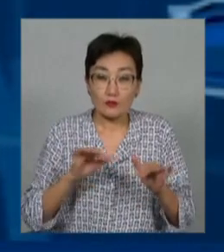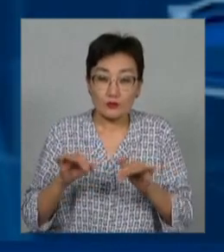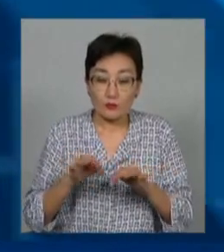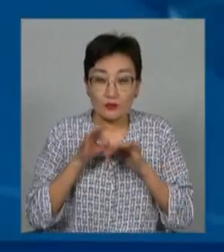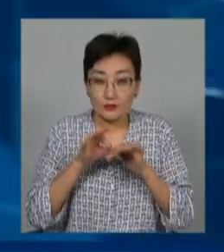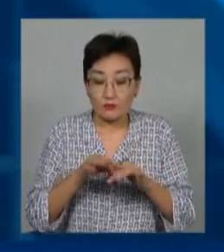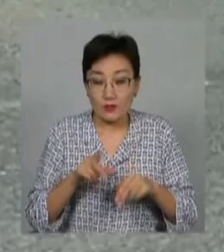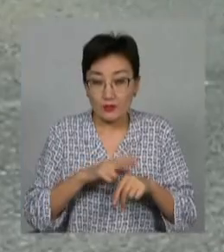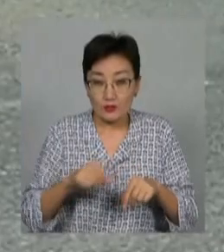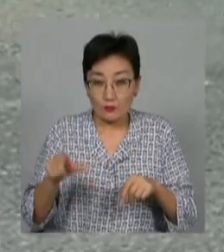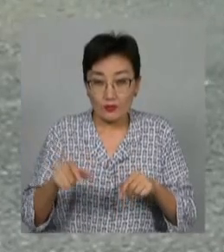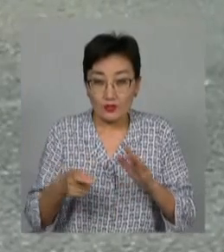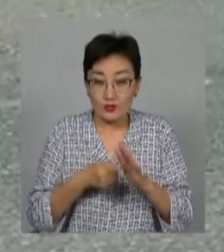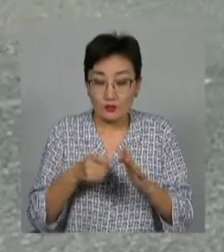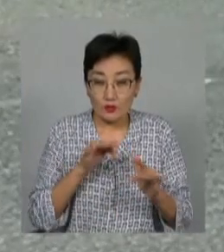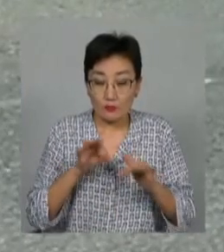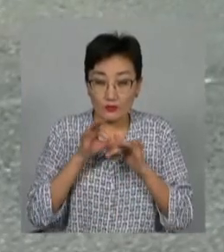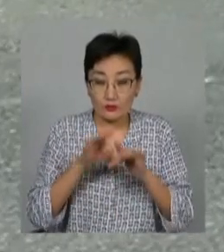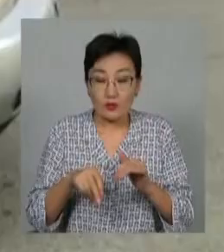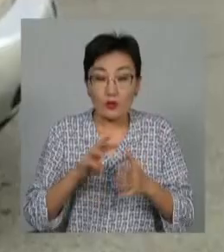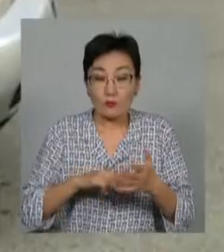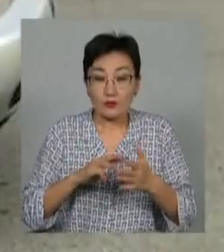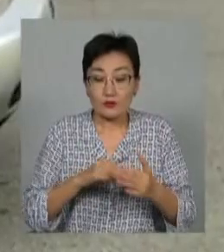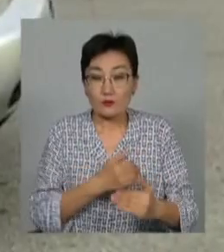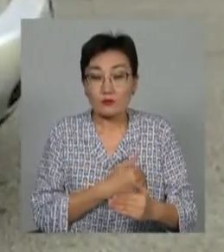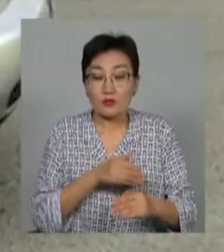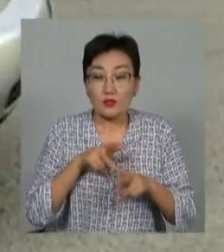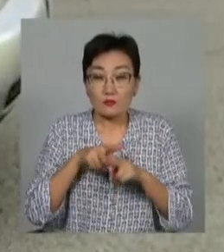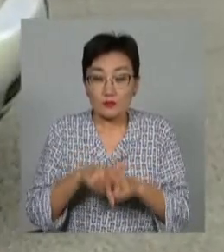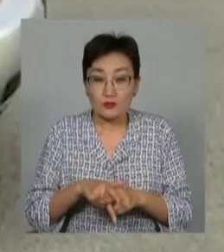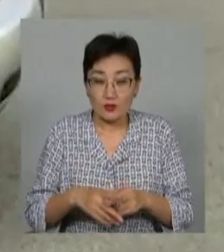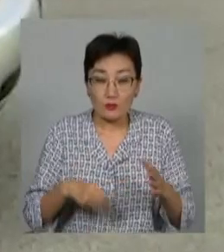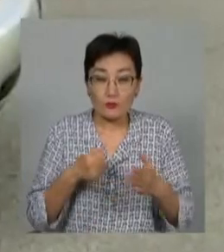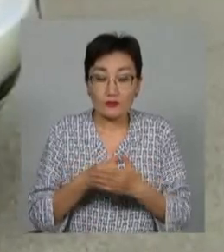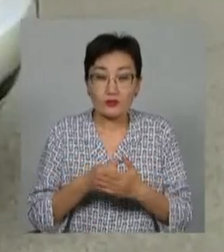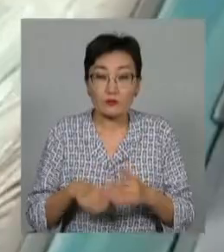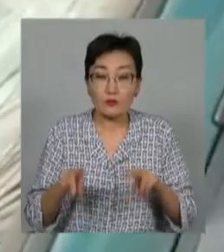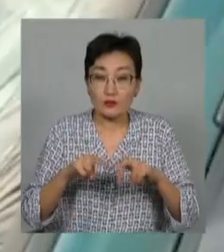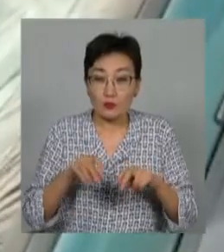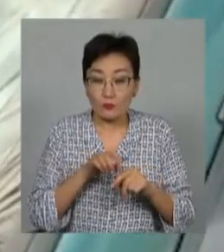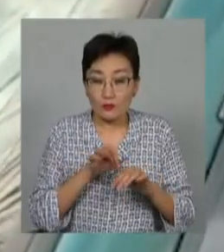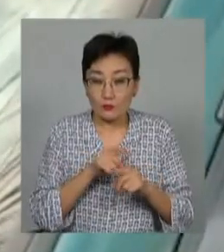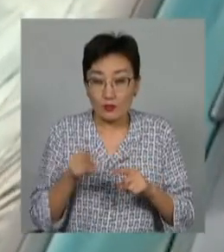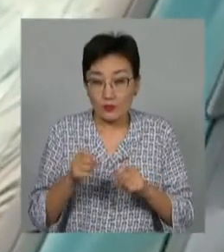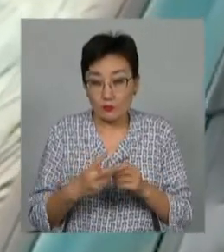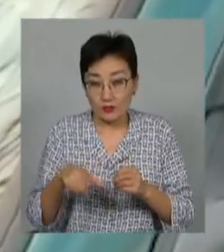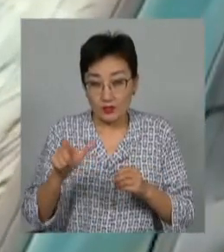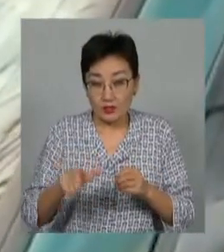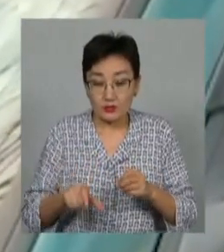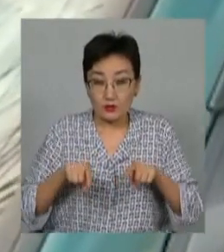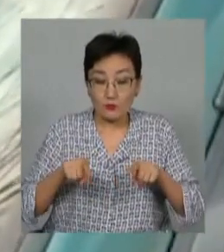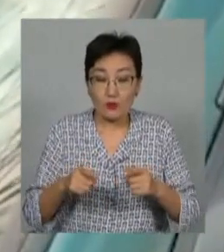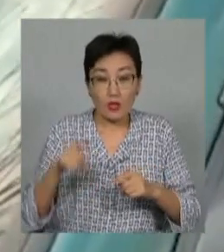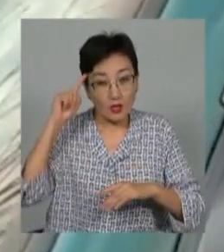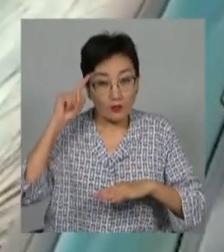өтіп, полицейлер рейд жүргізді. Айыппұлды ерікті және мәжбүрлеп өндіру бойынша ұйымдастырылған тексеріс кезінде 12 азамат анықталып,